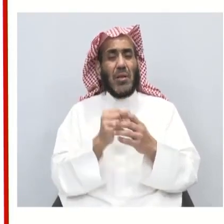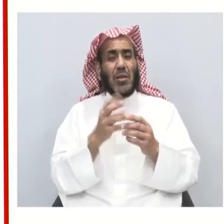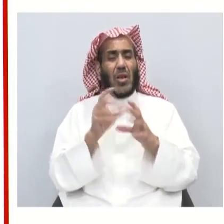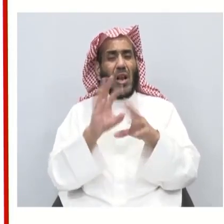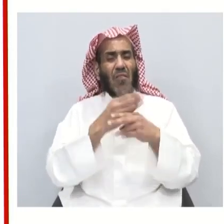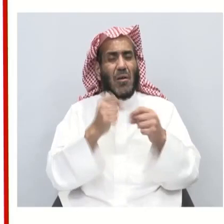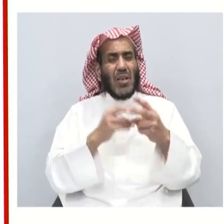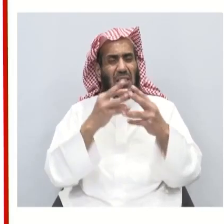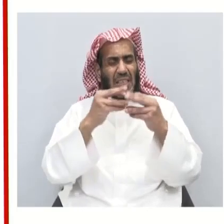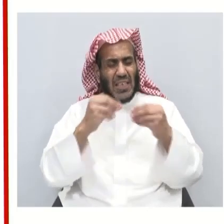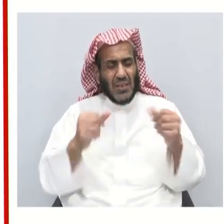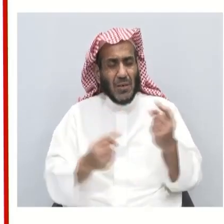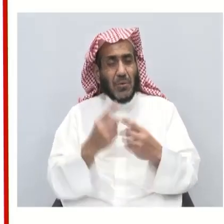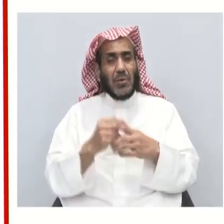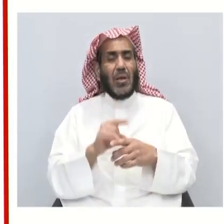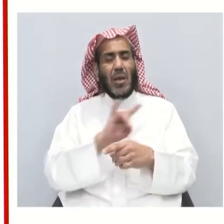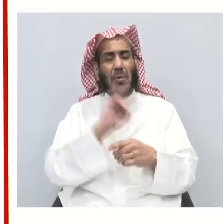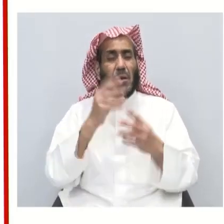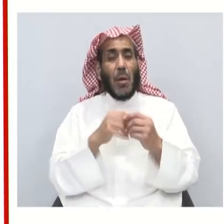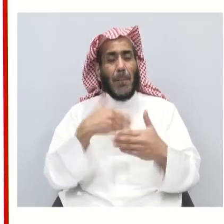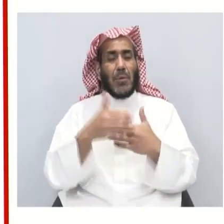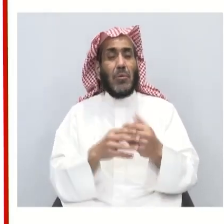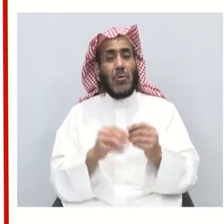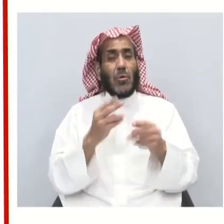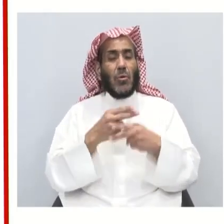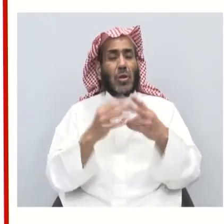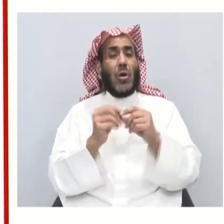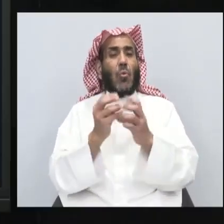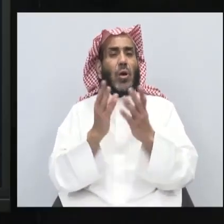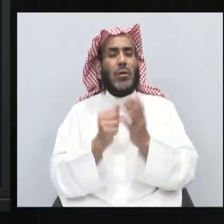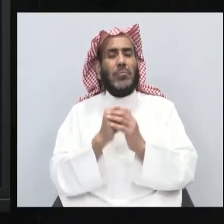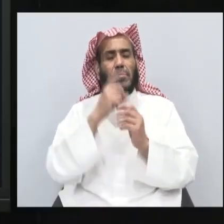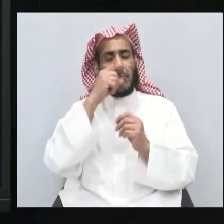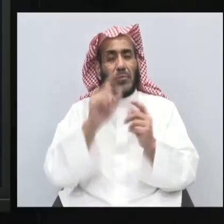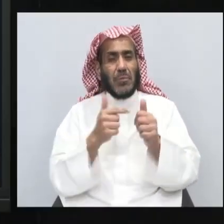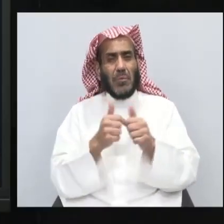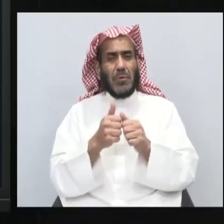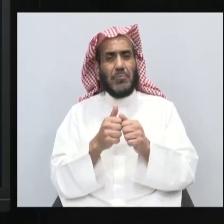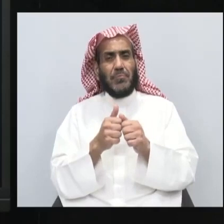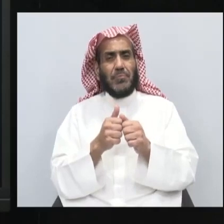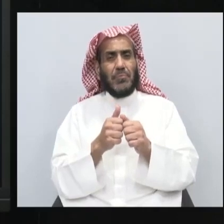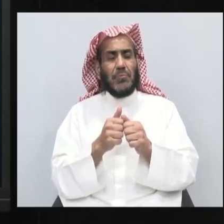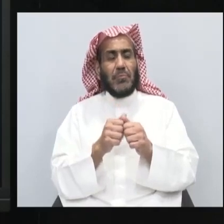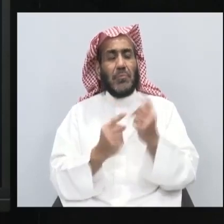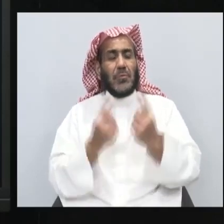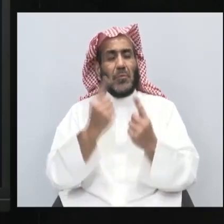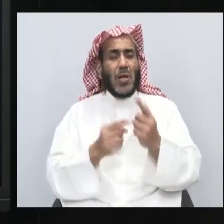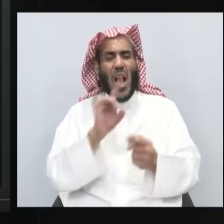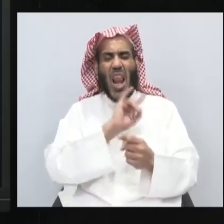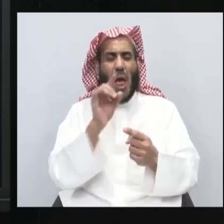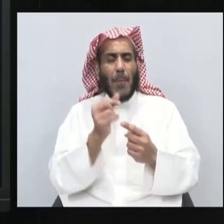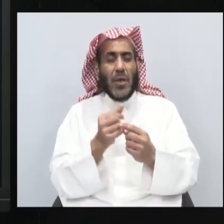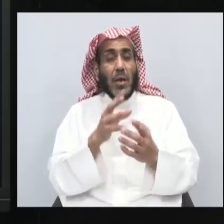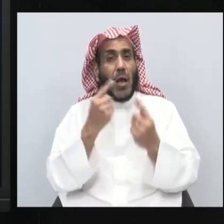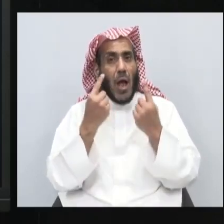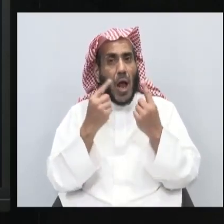الفحم، تتحلل النباتات اللابذرية بعد موتها ويتكون الخث. نبدأ بمن؟ نباتات لابذرية